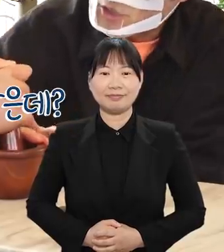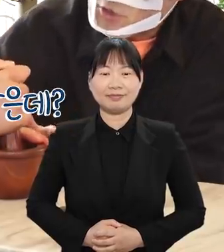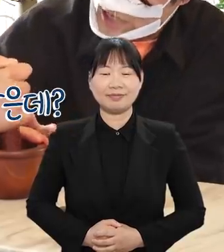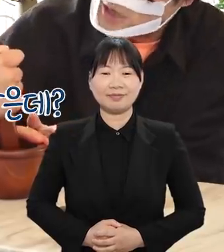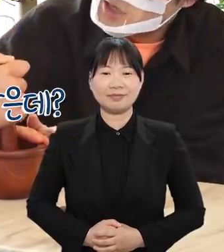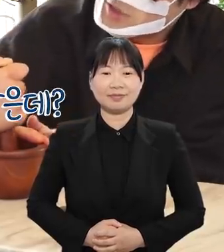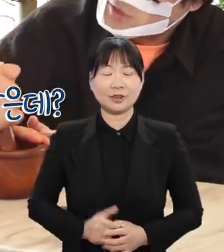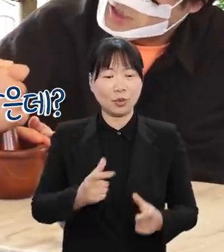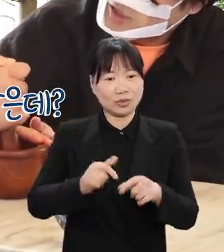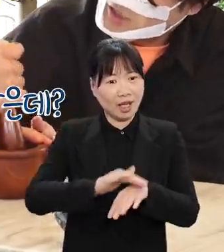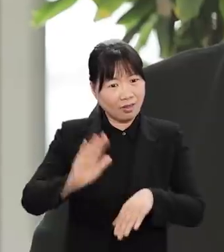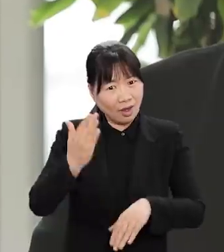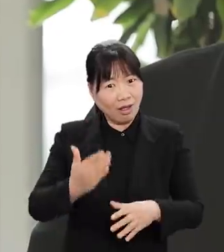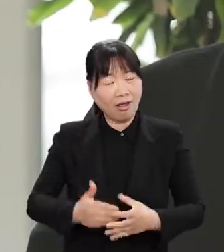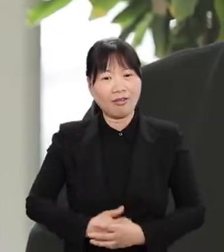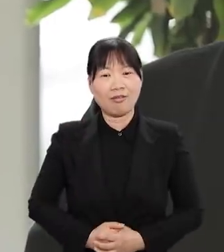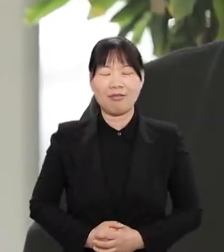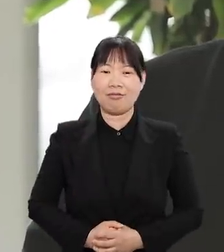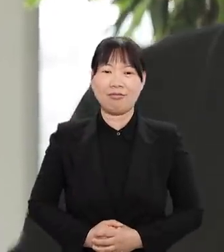지금 근데 여기가 더 잘 갈리는 것 같은데?